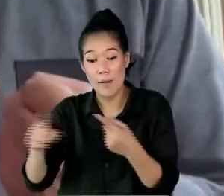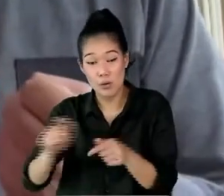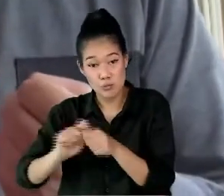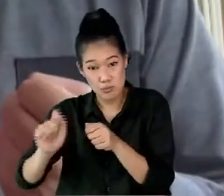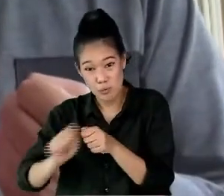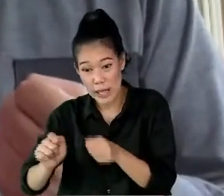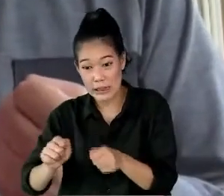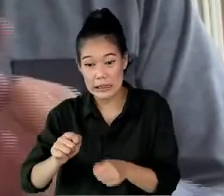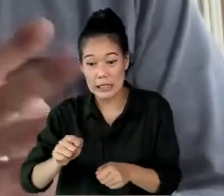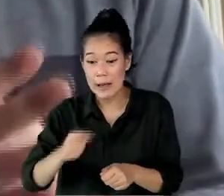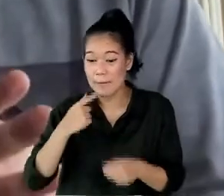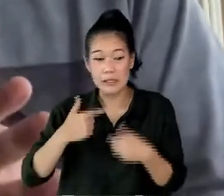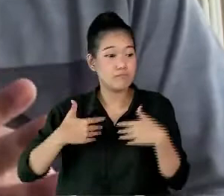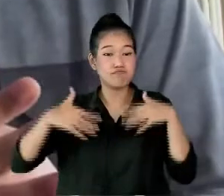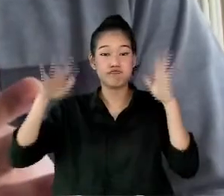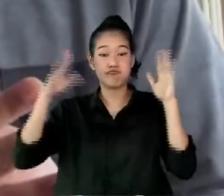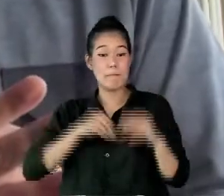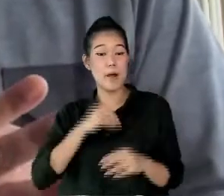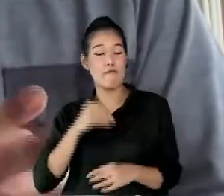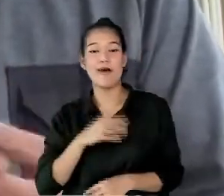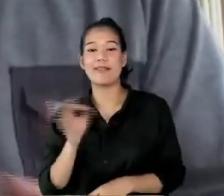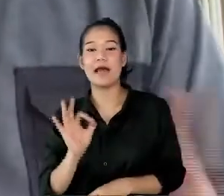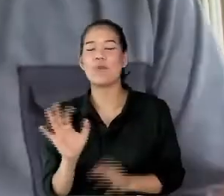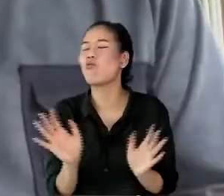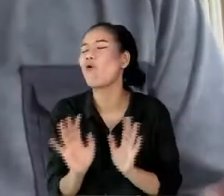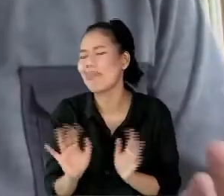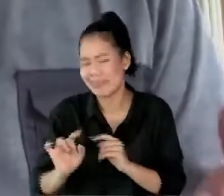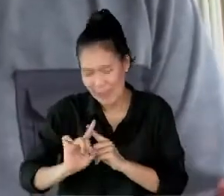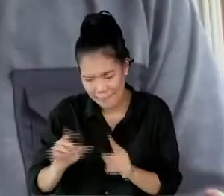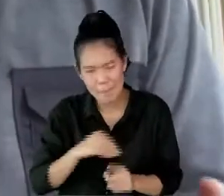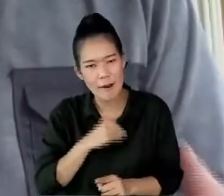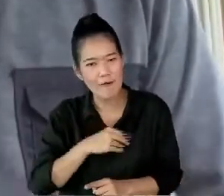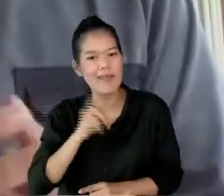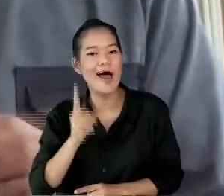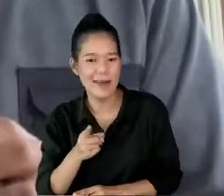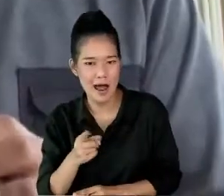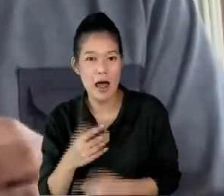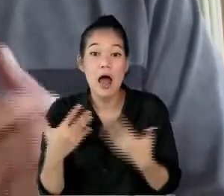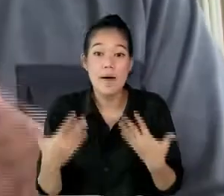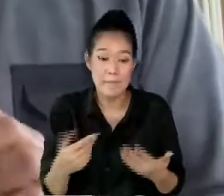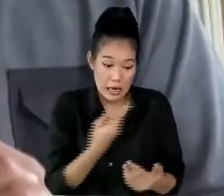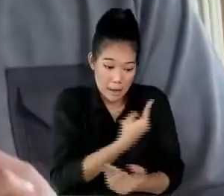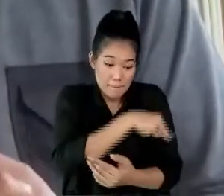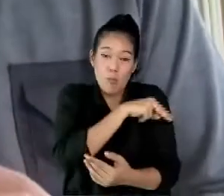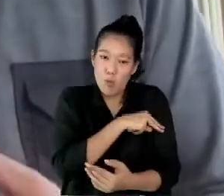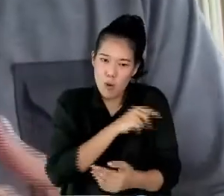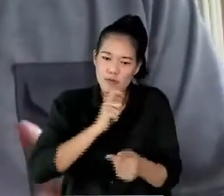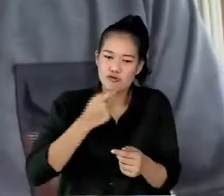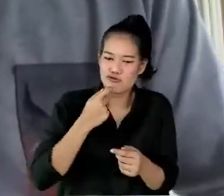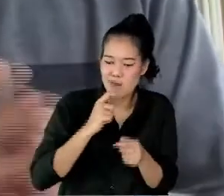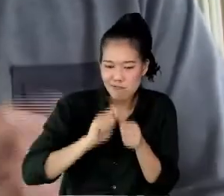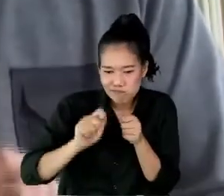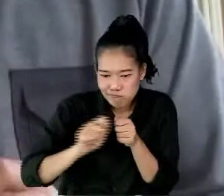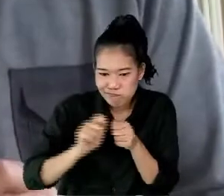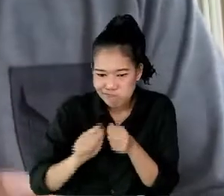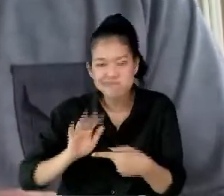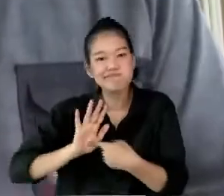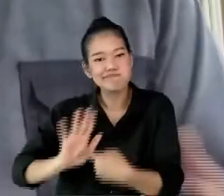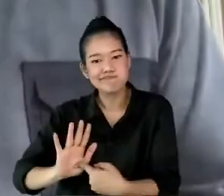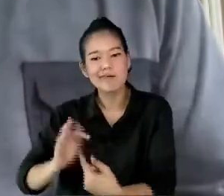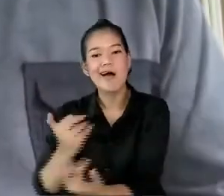ini berguna gitu loh. Untuk mengajak semua orang lewat kemampuan kita, lewat value